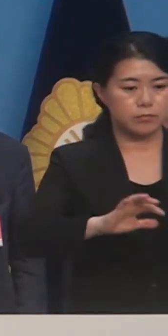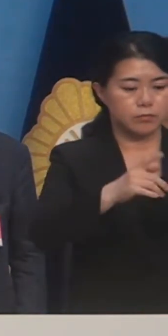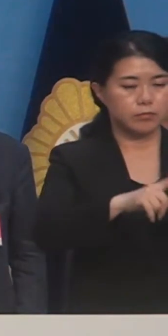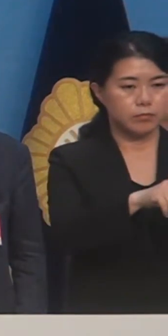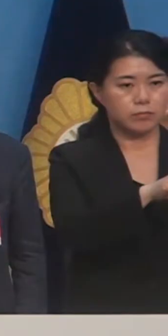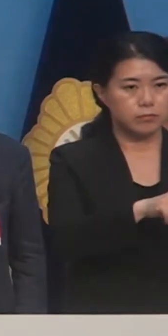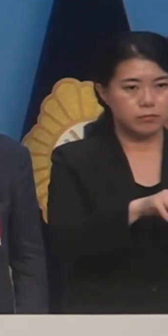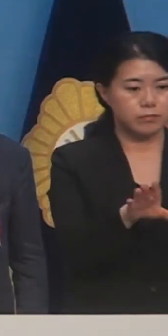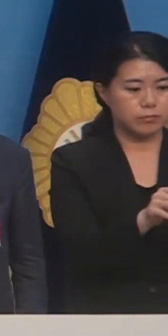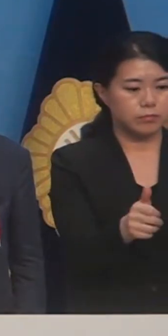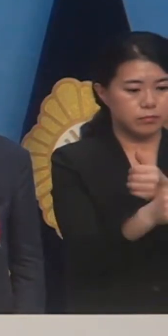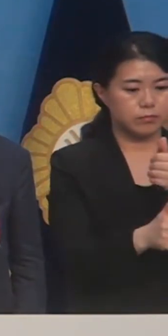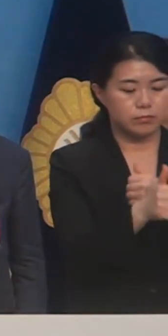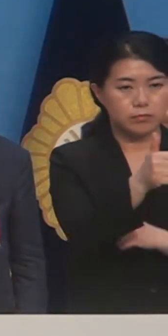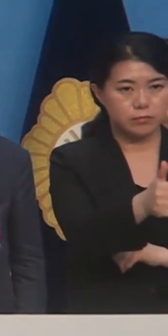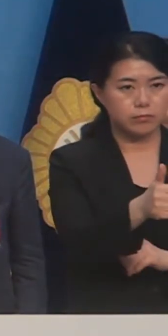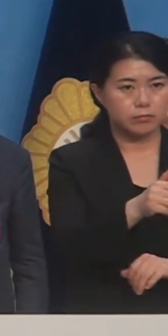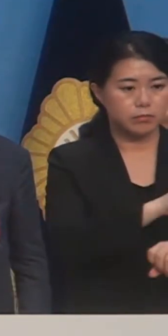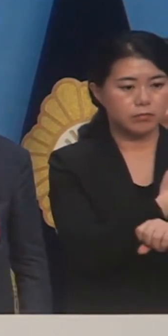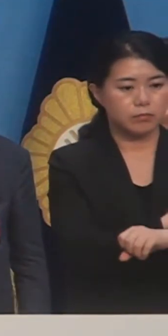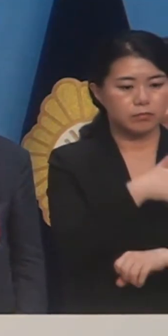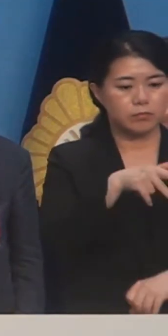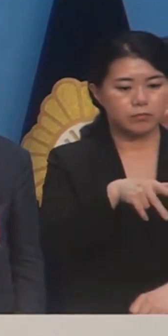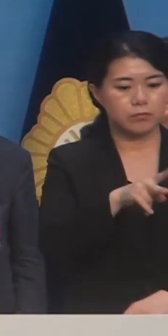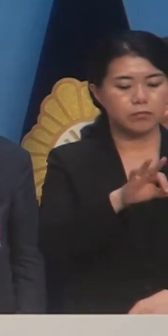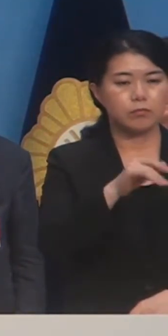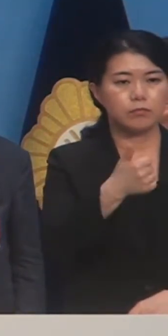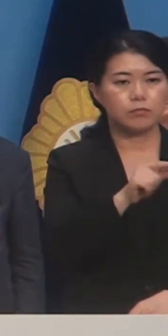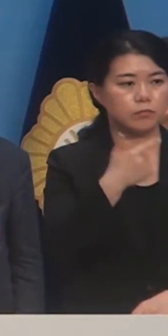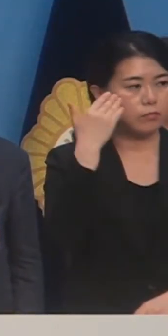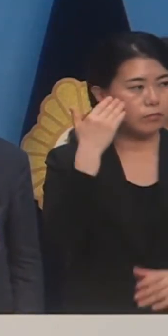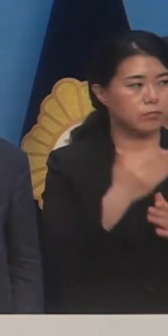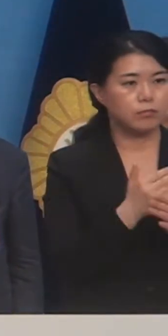선교 총괄위원장이신 권경한